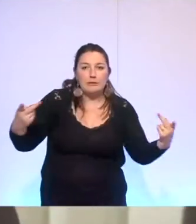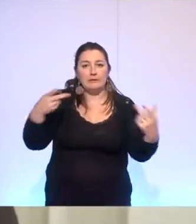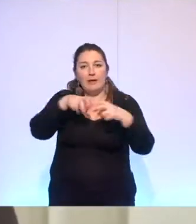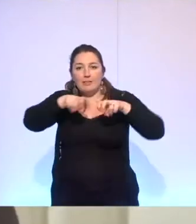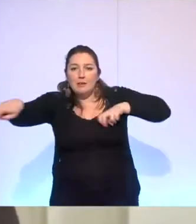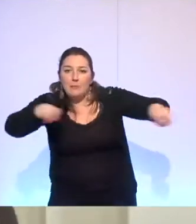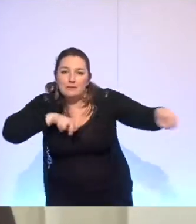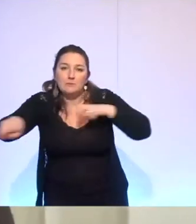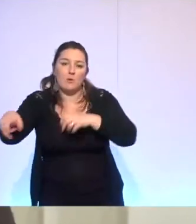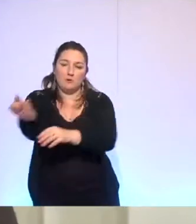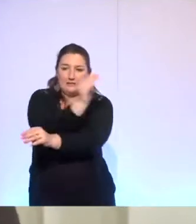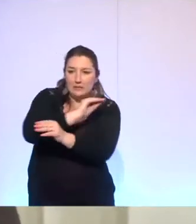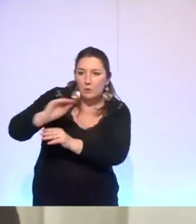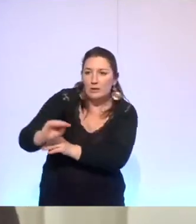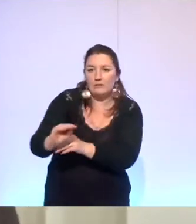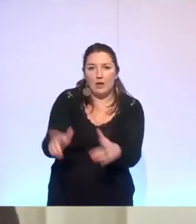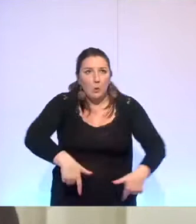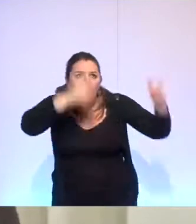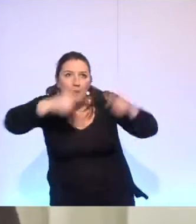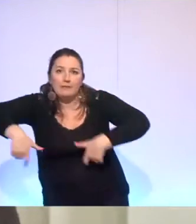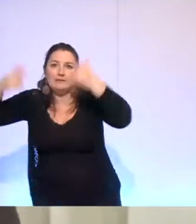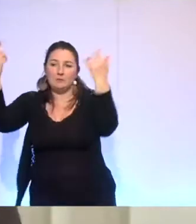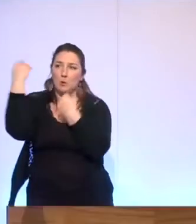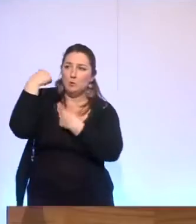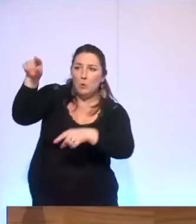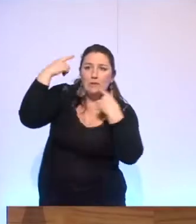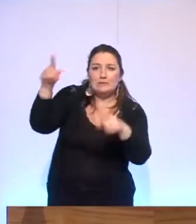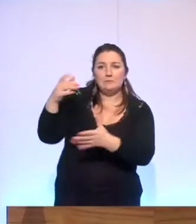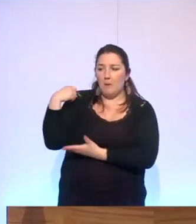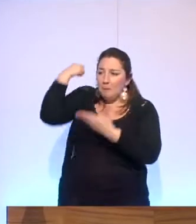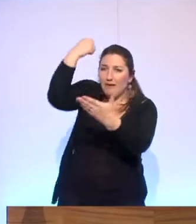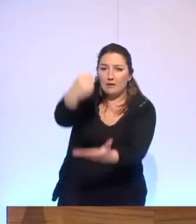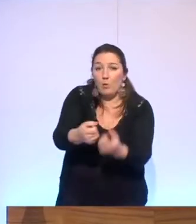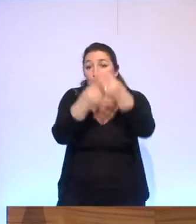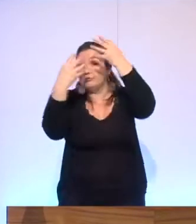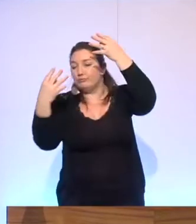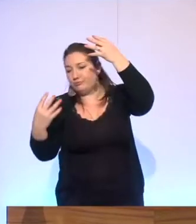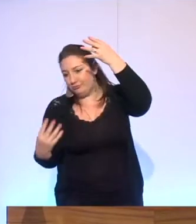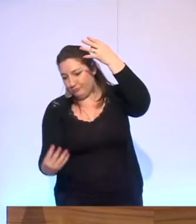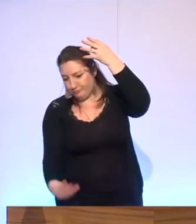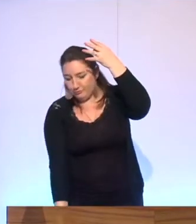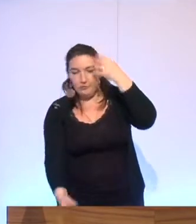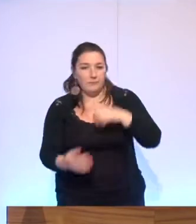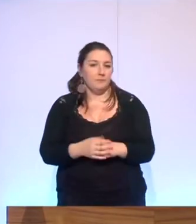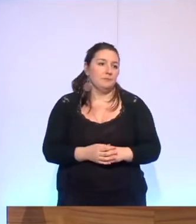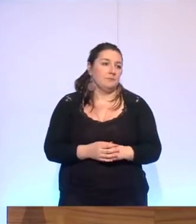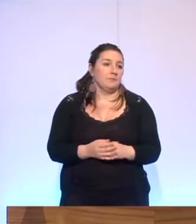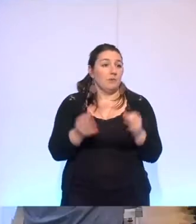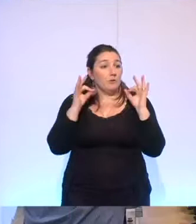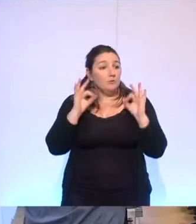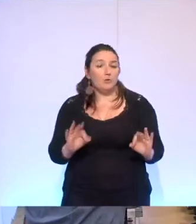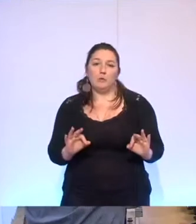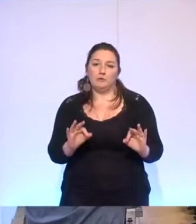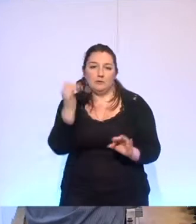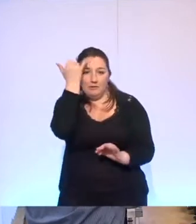sécurité, urbanisme, tourisme, patrimoine, la liste est longue. Il y aura donc